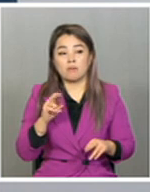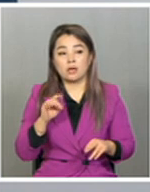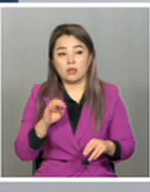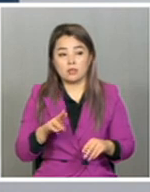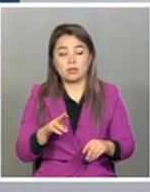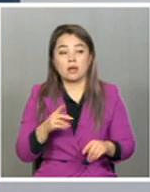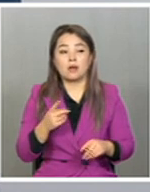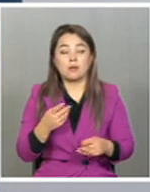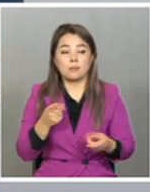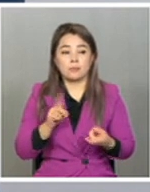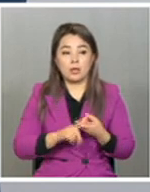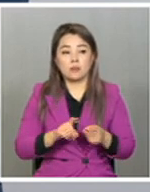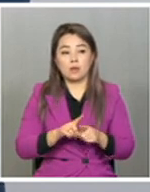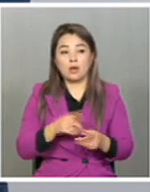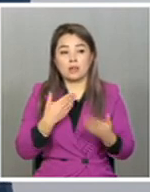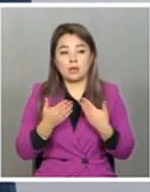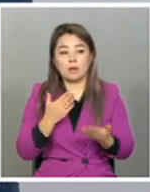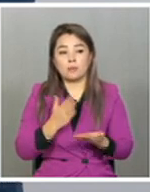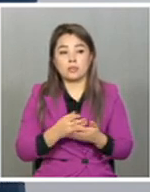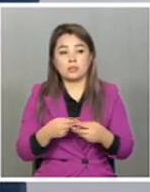беттаға қатынасына тең болған.